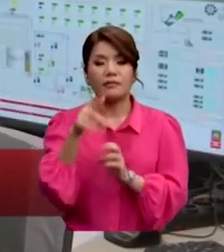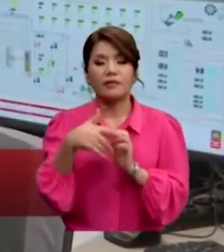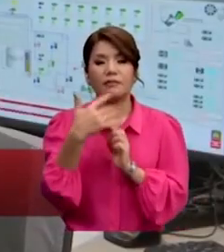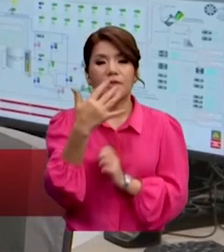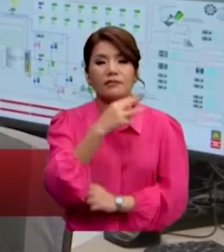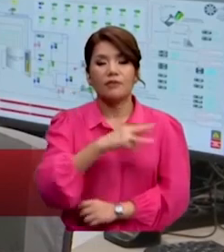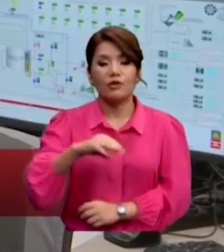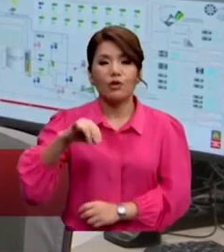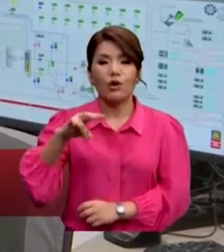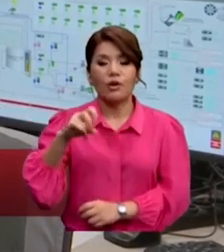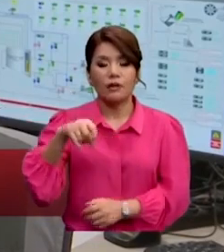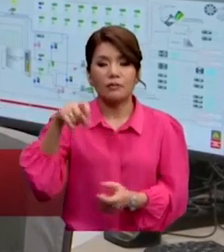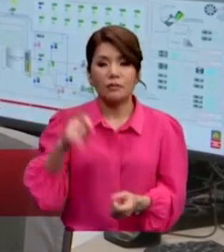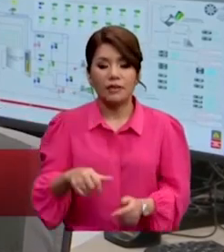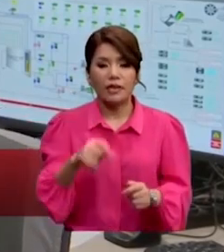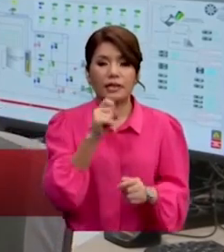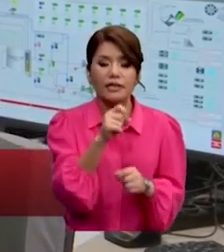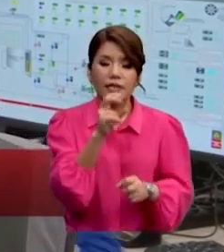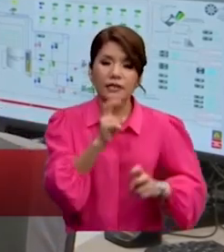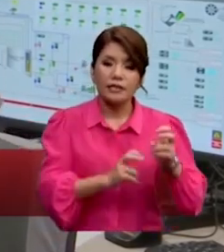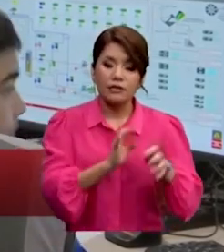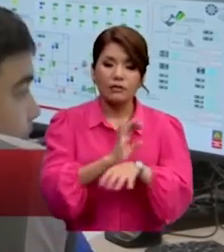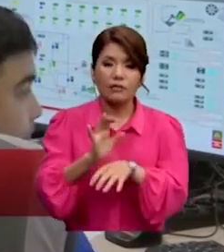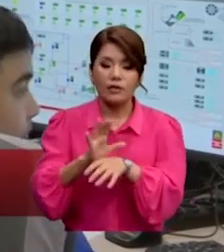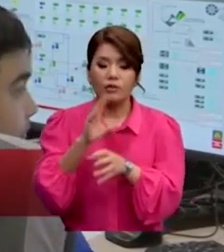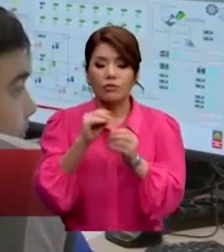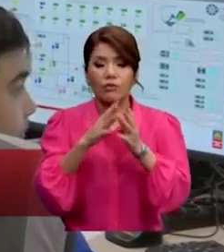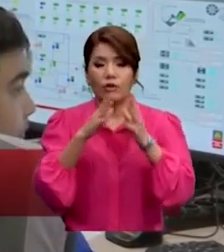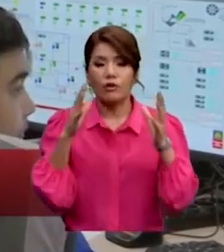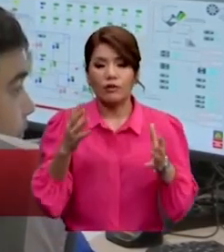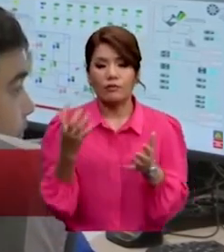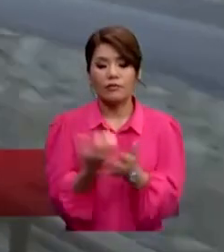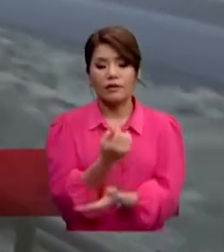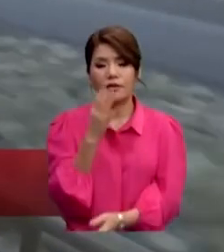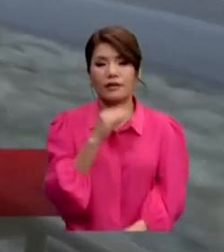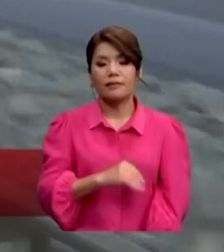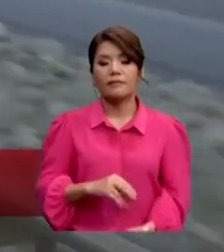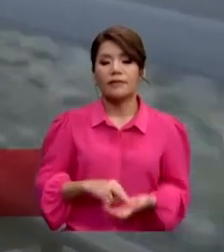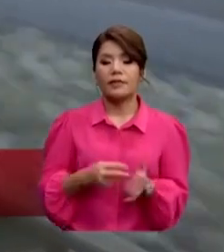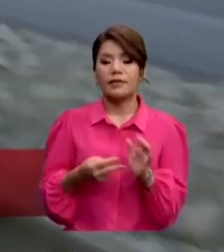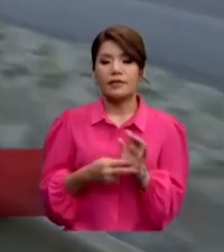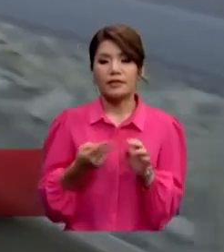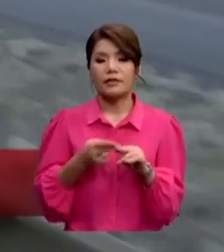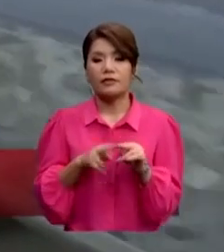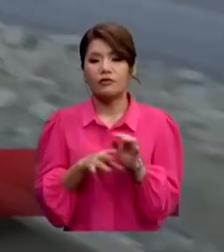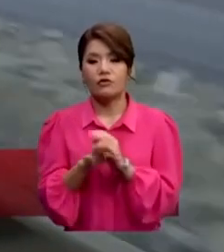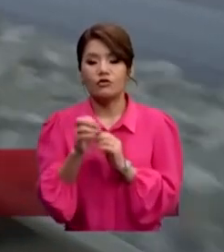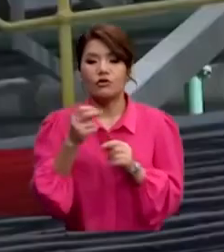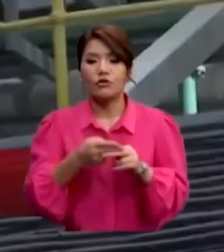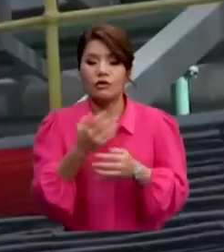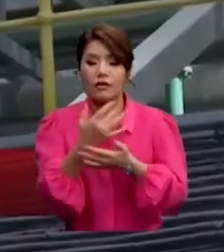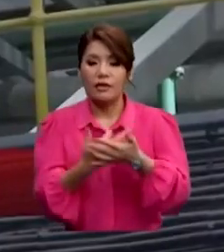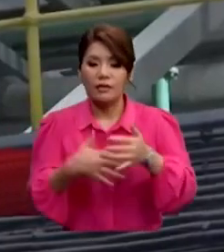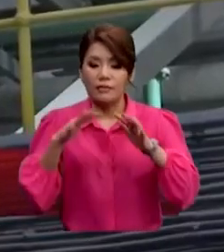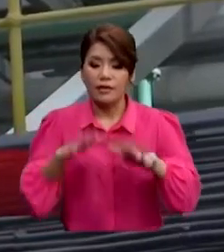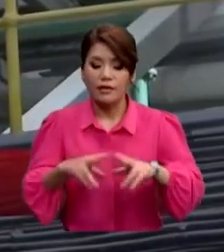5,5 миллион тоннаға, тиісінше алтын өндіруді 5,5 тоннаға дейін жеткізу жоспарымыз бар. Мекеме шикізат қорын ұлғайту үшін тағы бірнеше кен